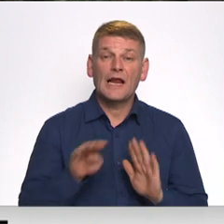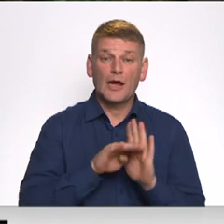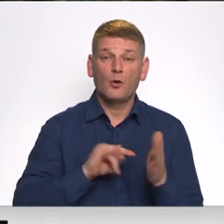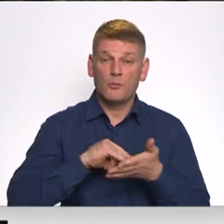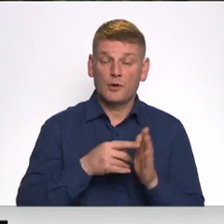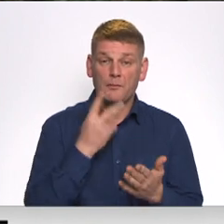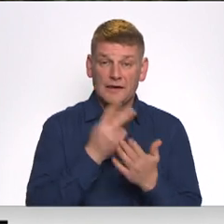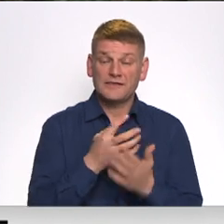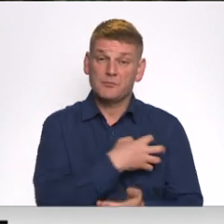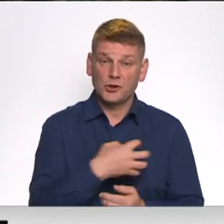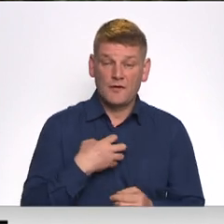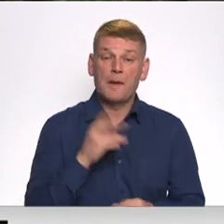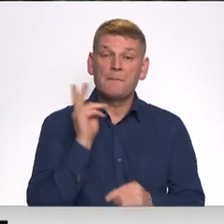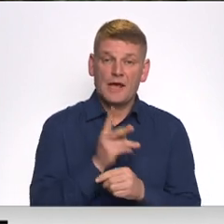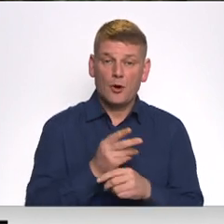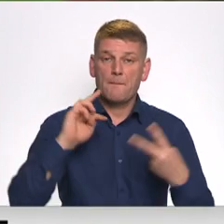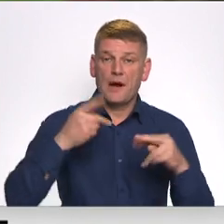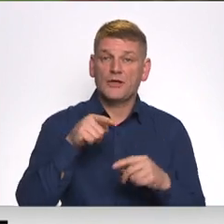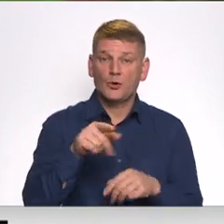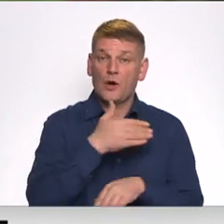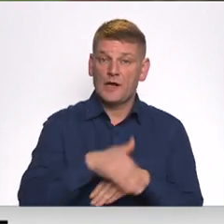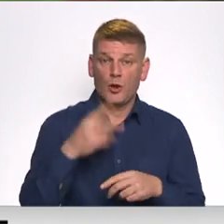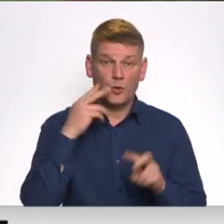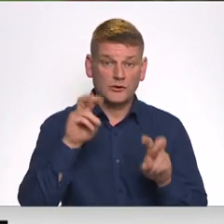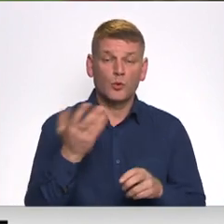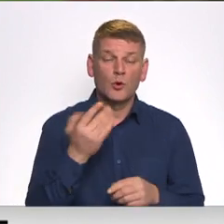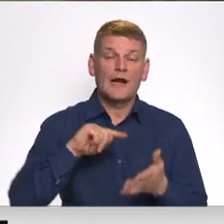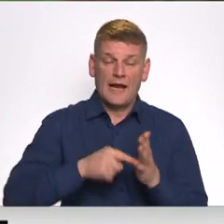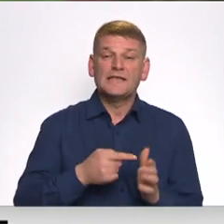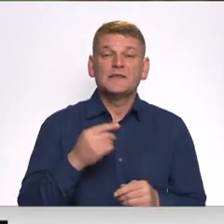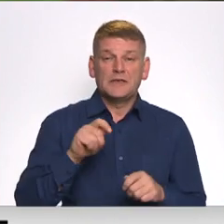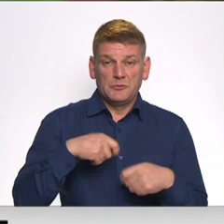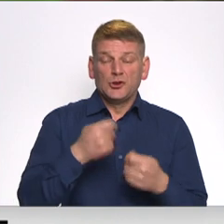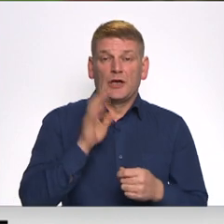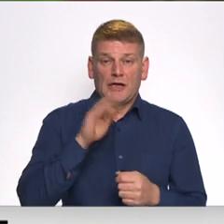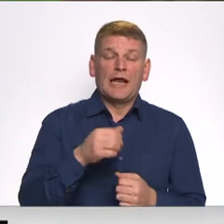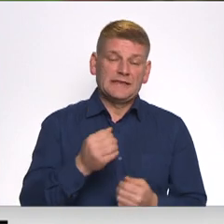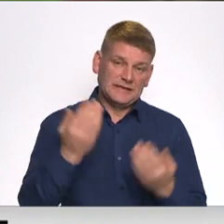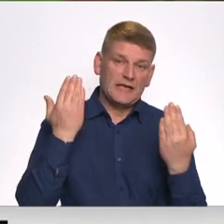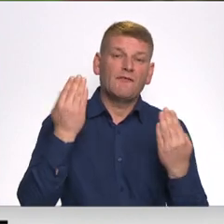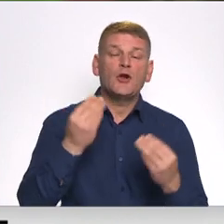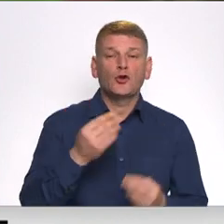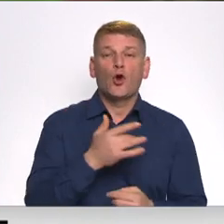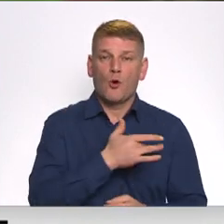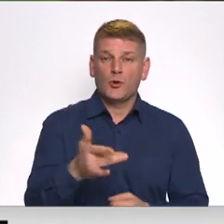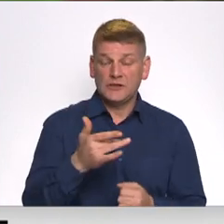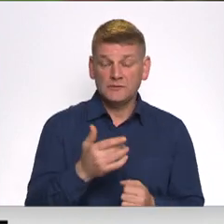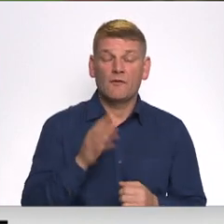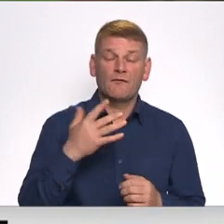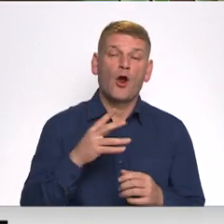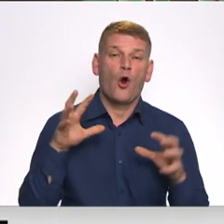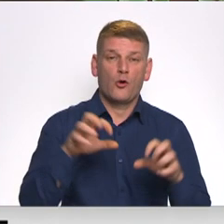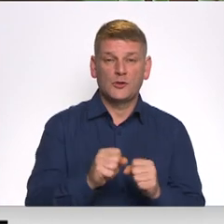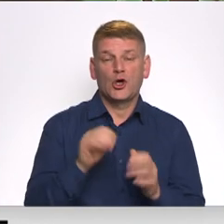Likumprojekts paredzētu pašvaldībām pienākumu mainīt to ielu nosaukumus, kuri reiz piešķirti, lai slavinātu komunistisko režīmu vai kādu okupācijas režīmu